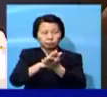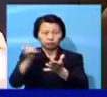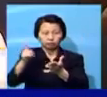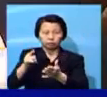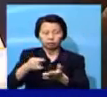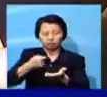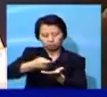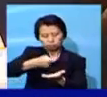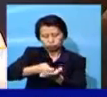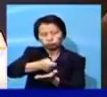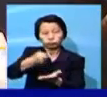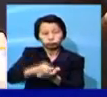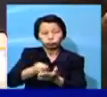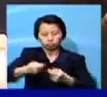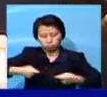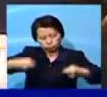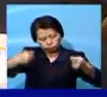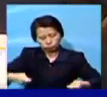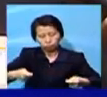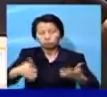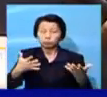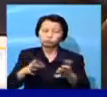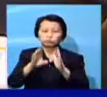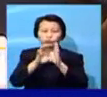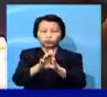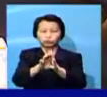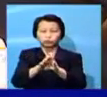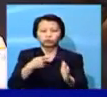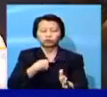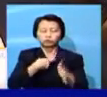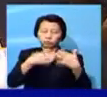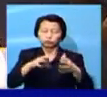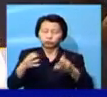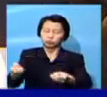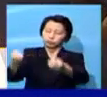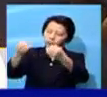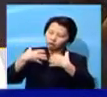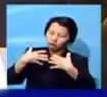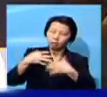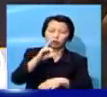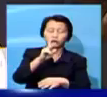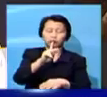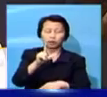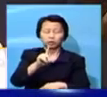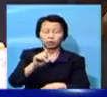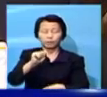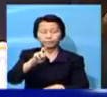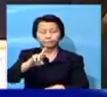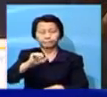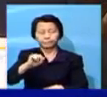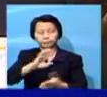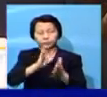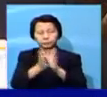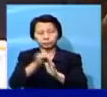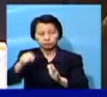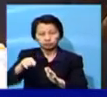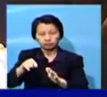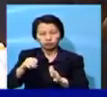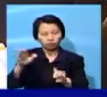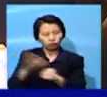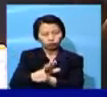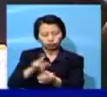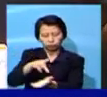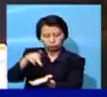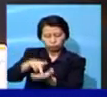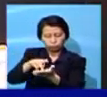ditanditangani dan di antaranya kita dah dimaklumkan bahawa KL aeropolis akan menjadi satu fulfillment hub